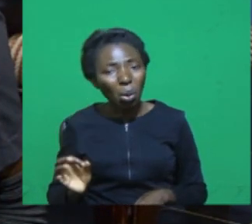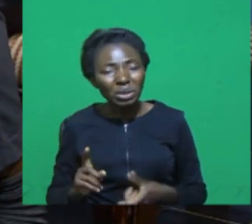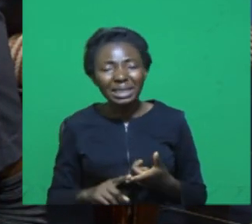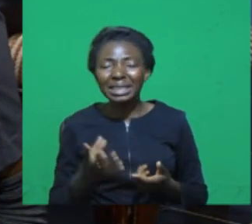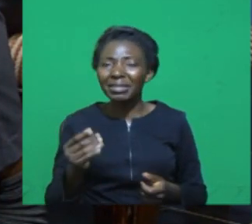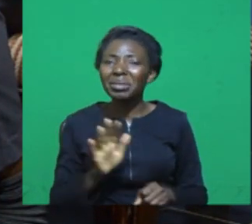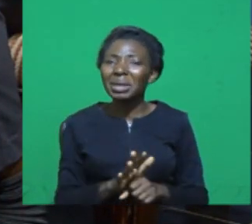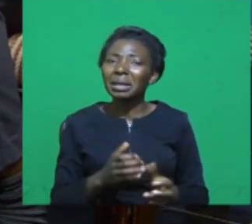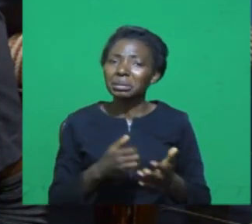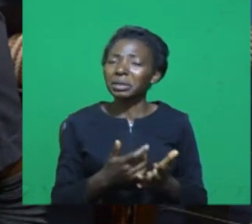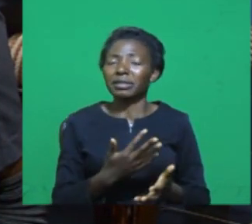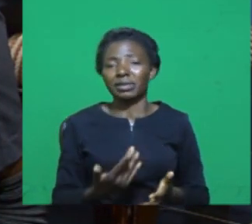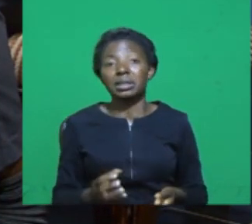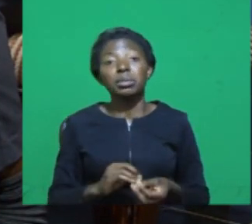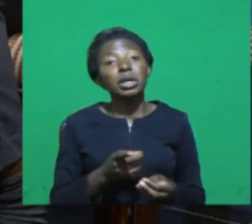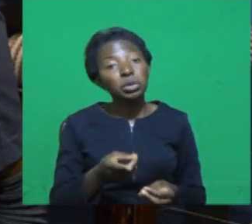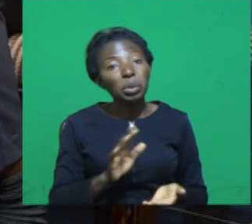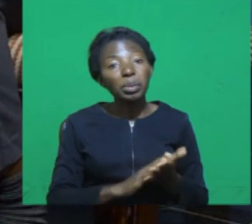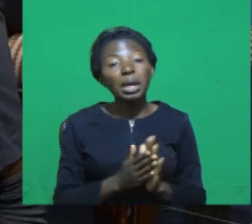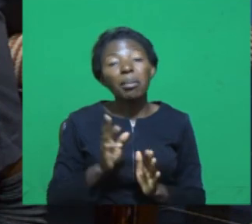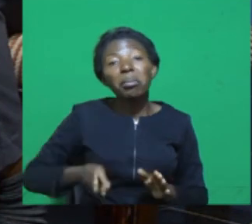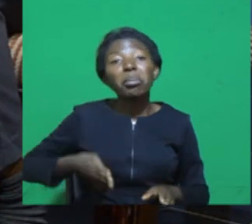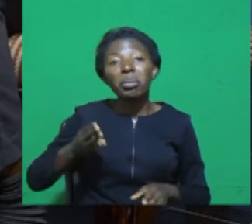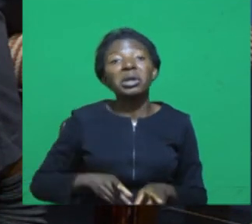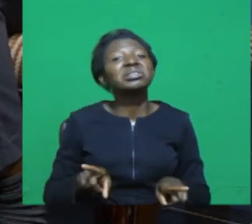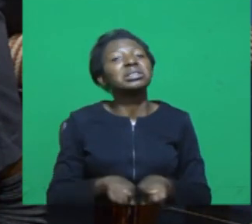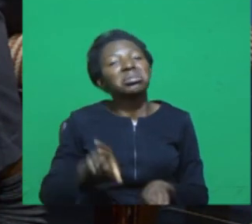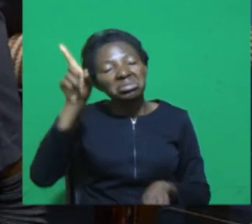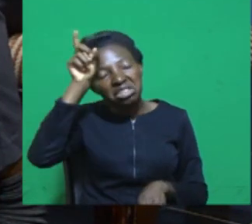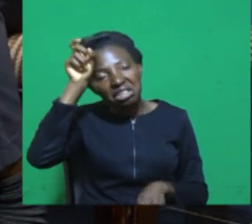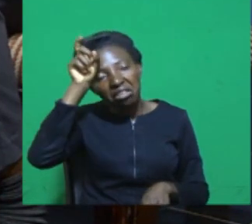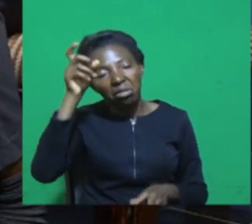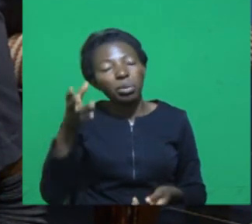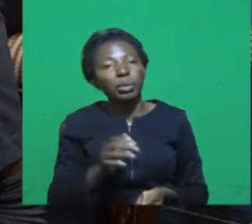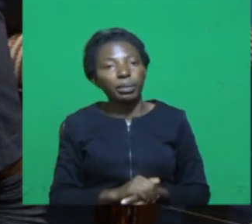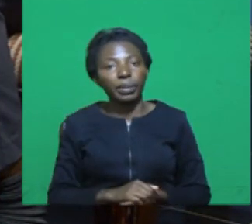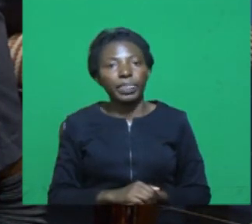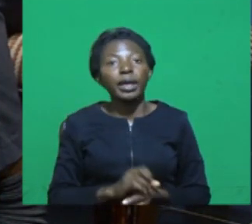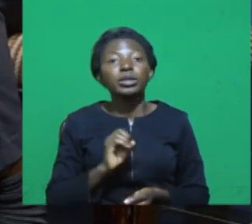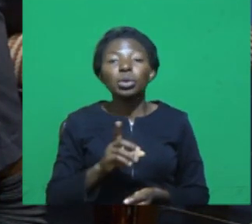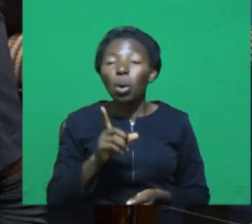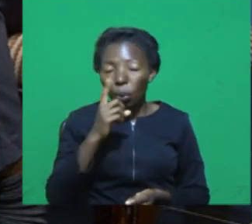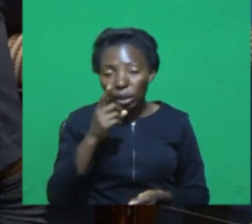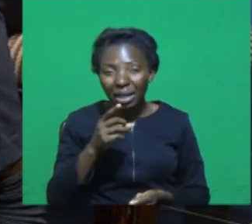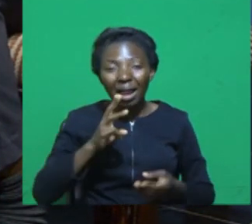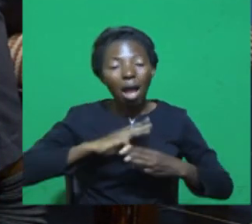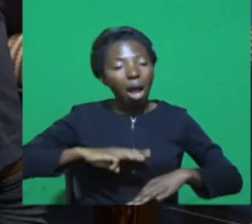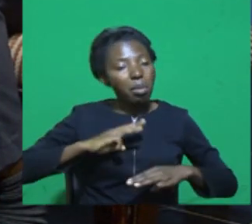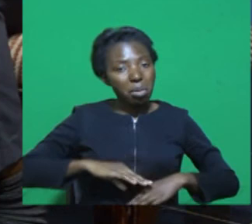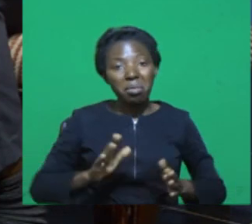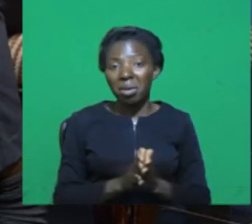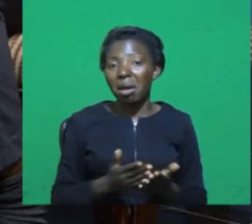matombo anodhura, zvinoita kuti utoredzere chimiro chaive naSatani. Saka kuzvininipisa